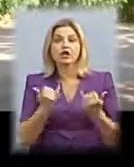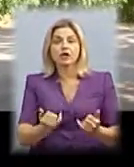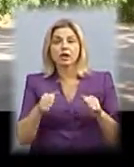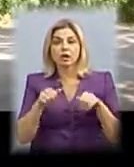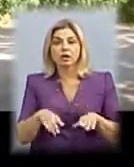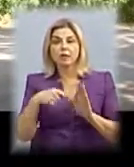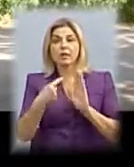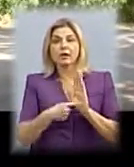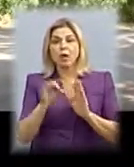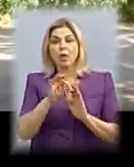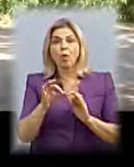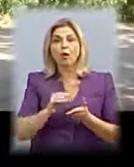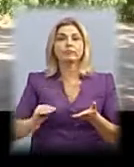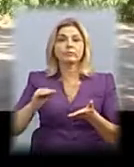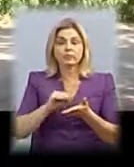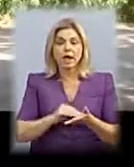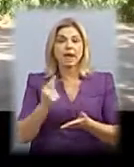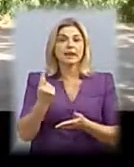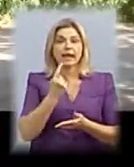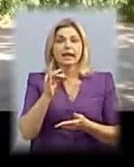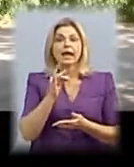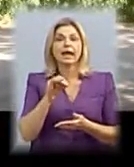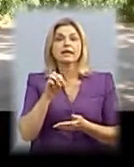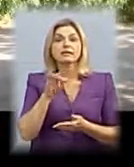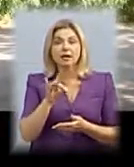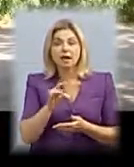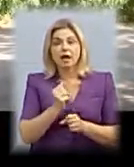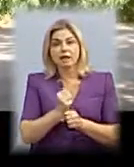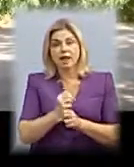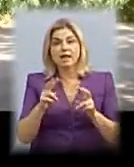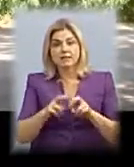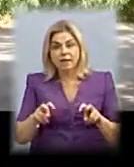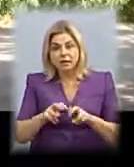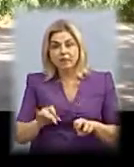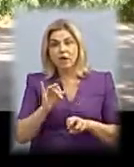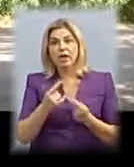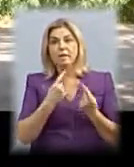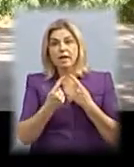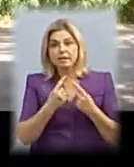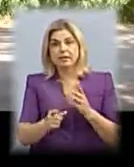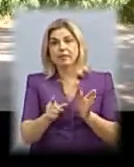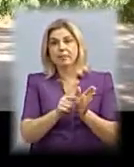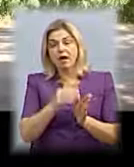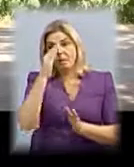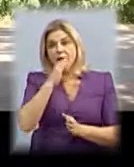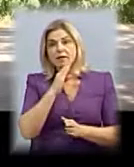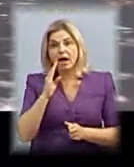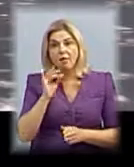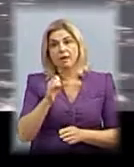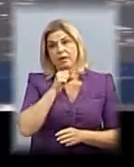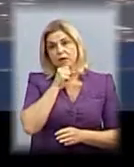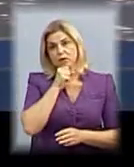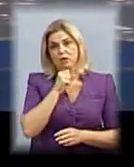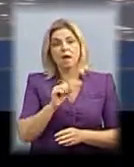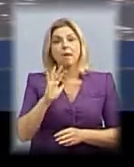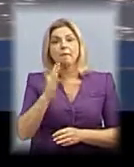питання щодо внесення подій до єдиного реєстру досудових розслідувань. Проводиться слідство, проводяться бесіди із батьками та дідусем.